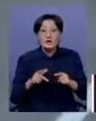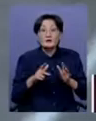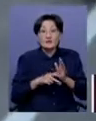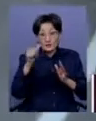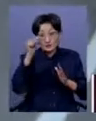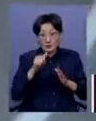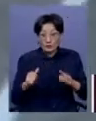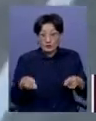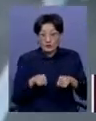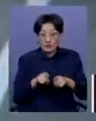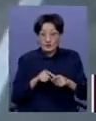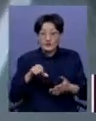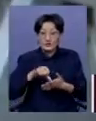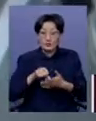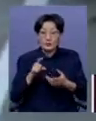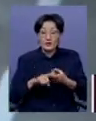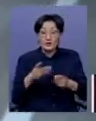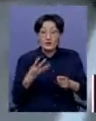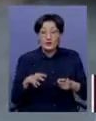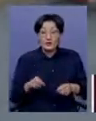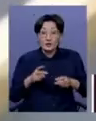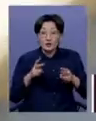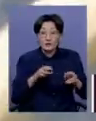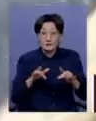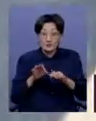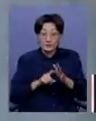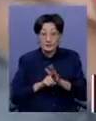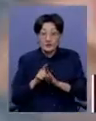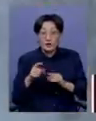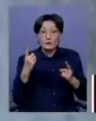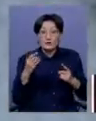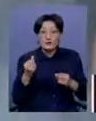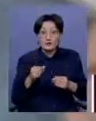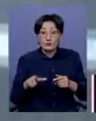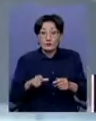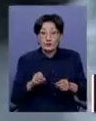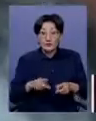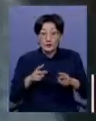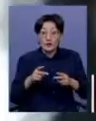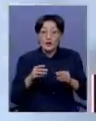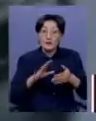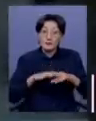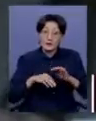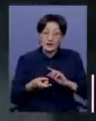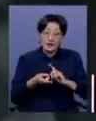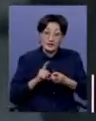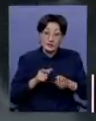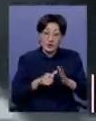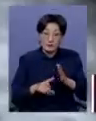топты ұйымдастырушылар мен олардың мүшелеріне қатысты 44 қылмыстық іс қозғалды. Қыруар қаражатты қылмыстық жолмен қолма-қол ақшаға айналдырумен айналысатын